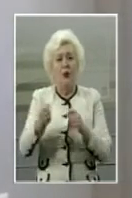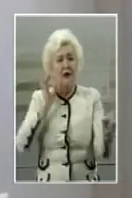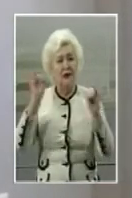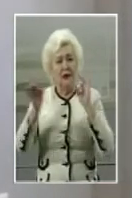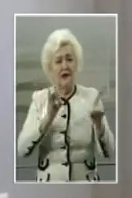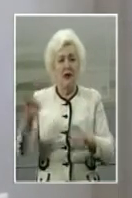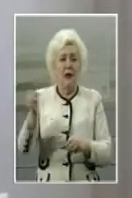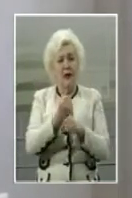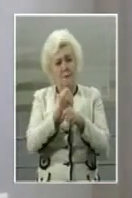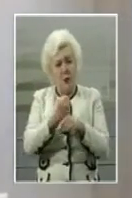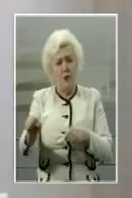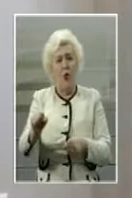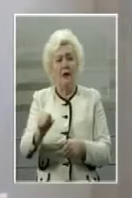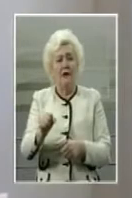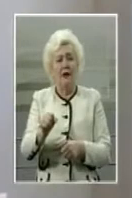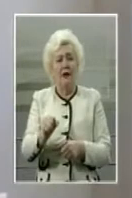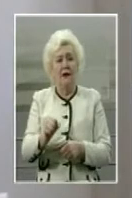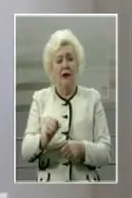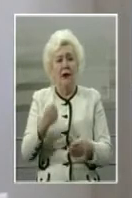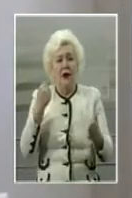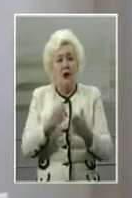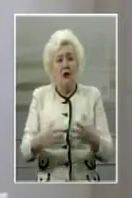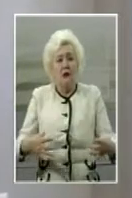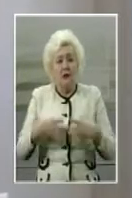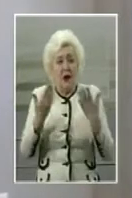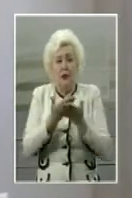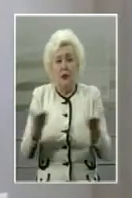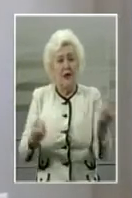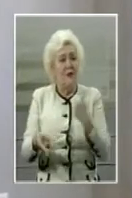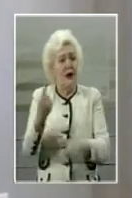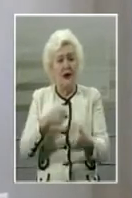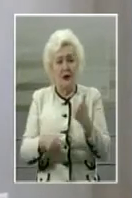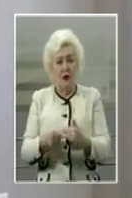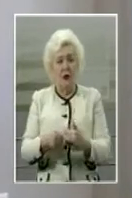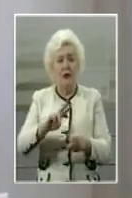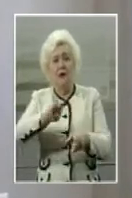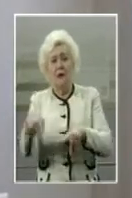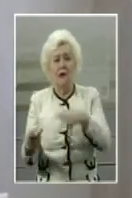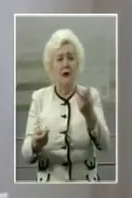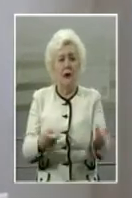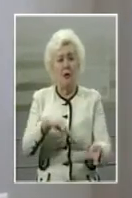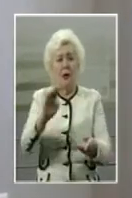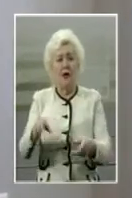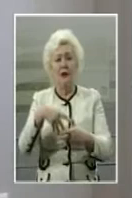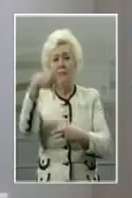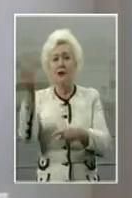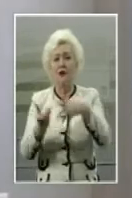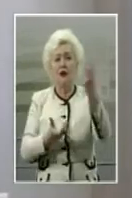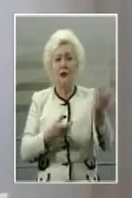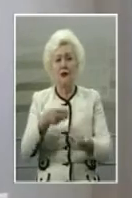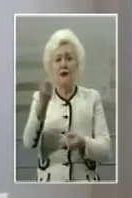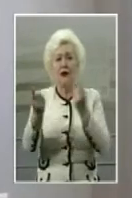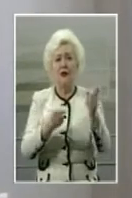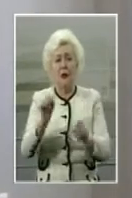і поборити. До страху вже немає вороття. І падали, немов, у житнє золото,